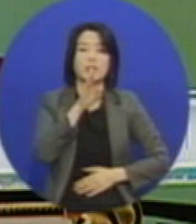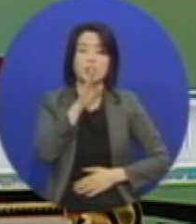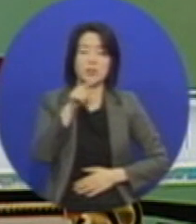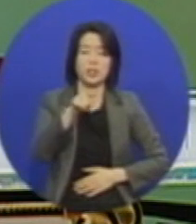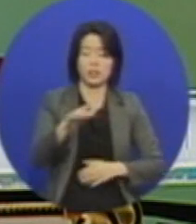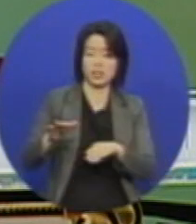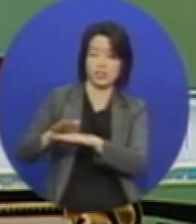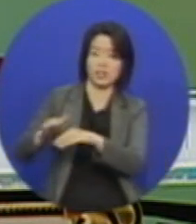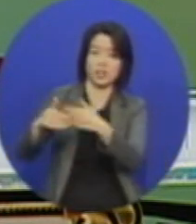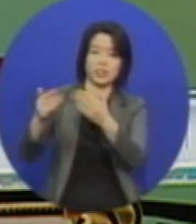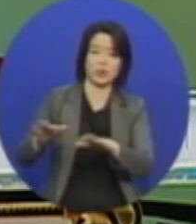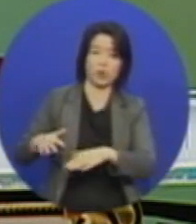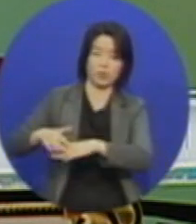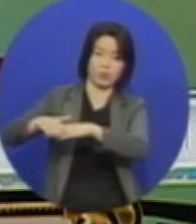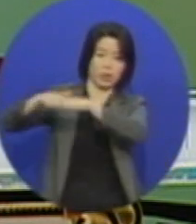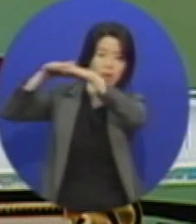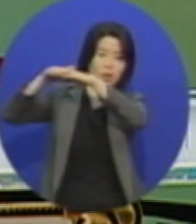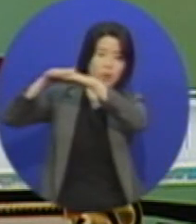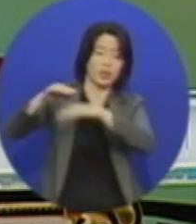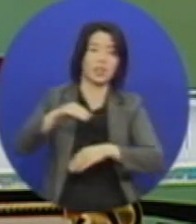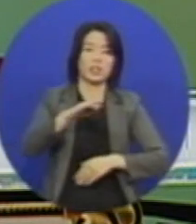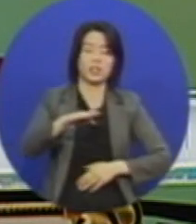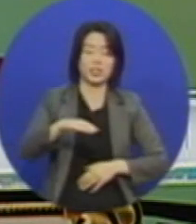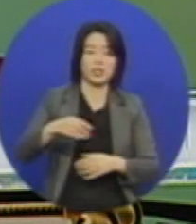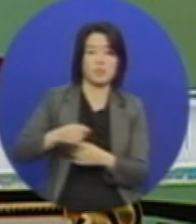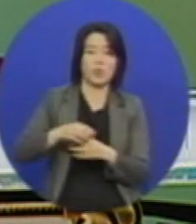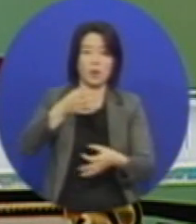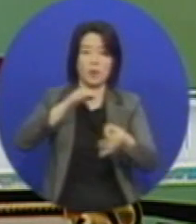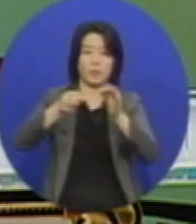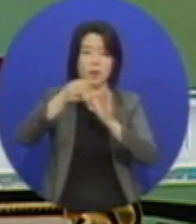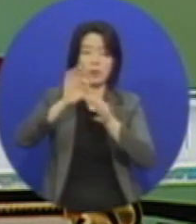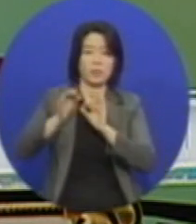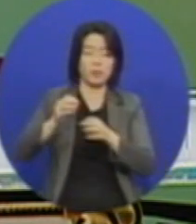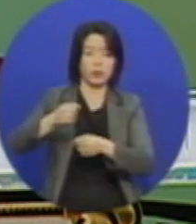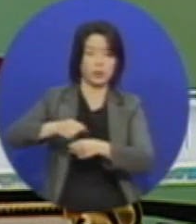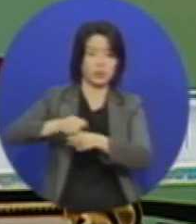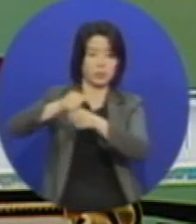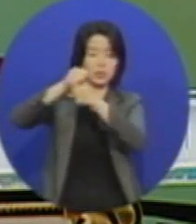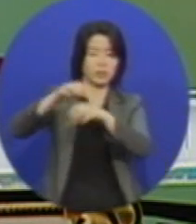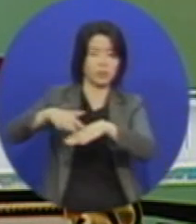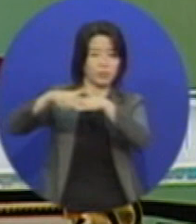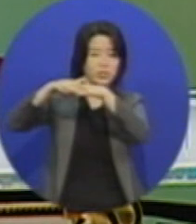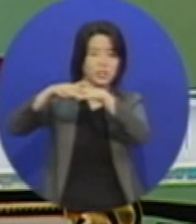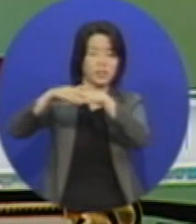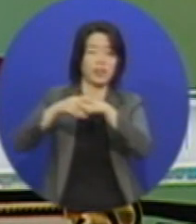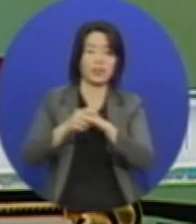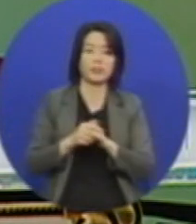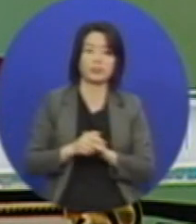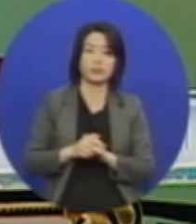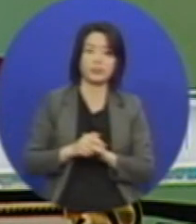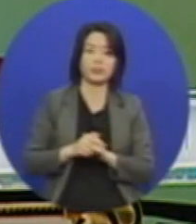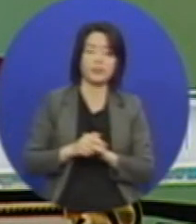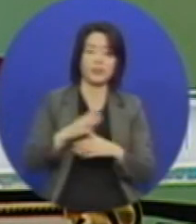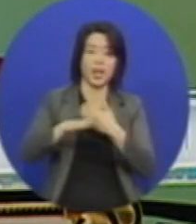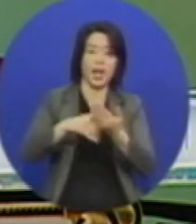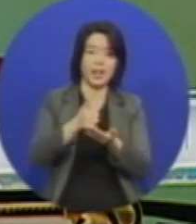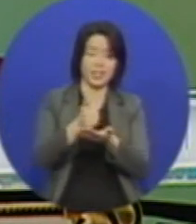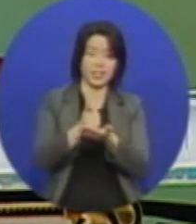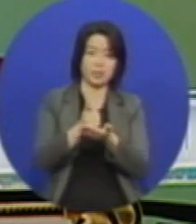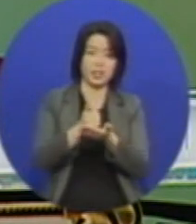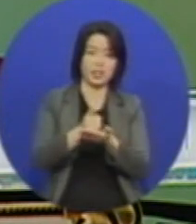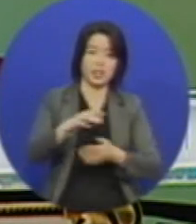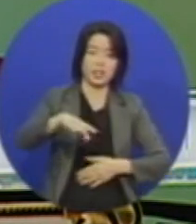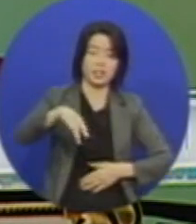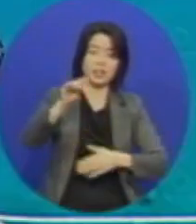가득히 차고 내측 들의 3 퍼드 집이 넘치리라 아 하나님이 이